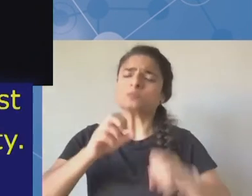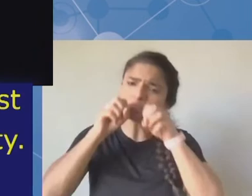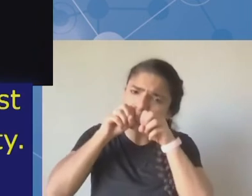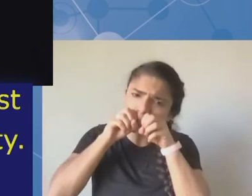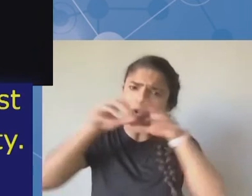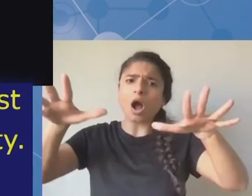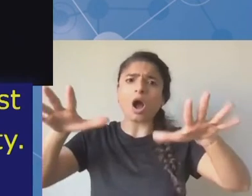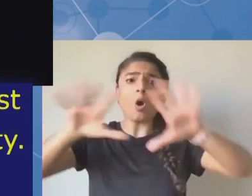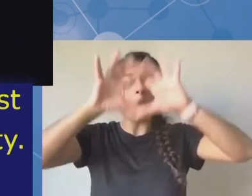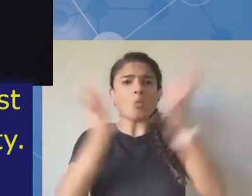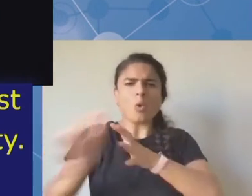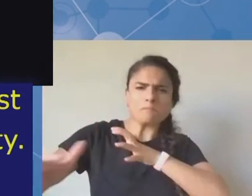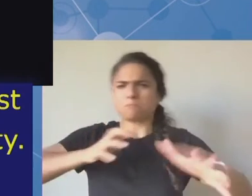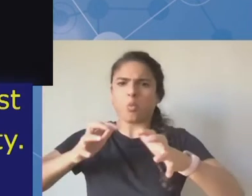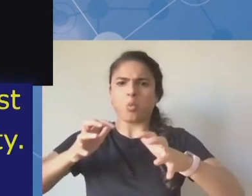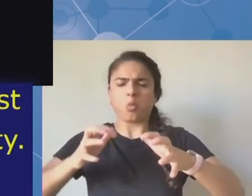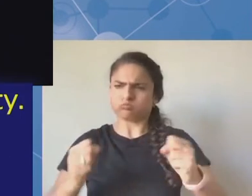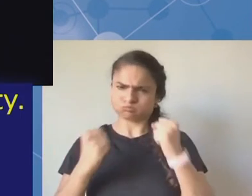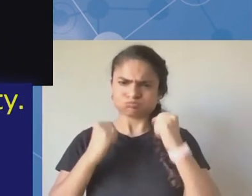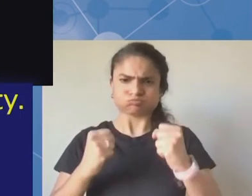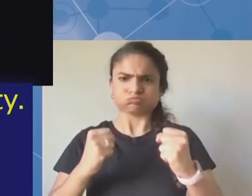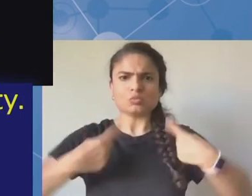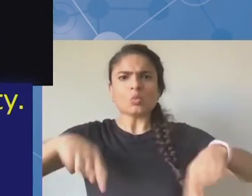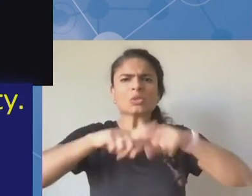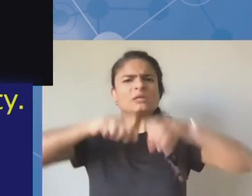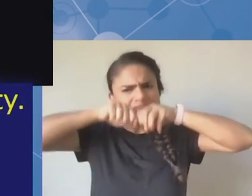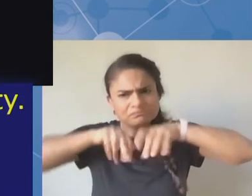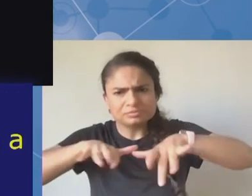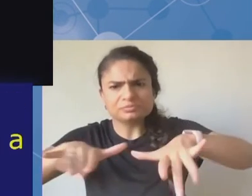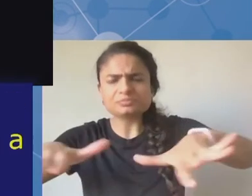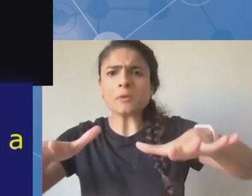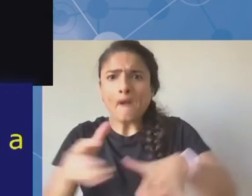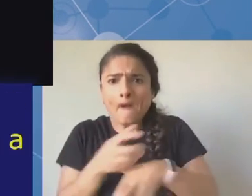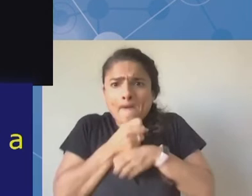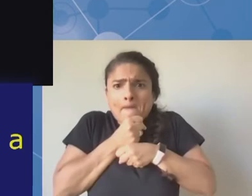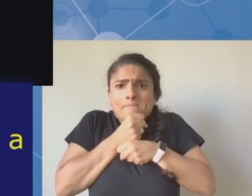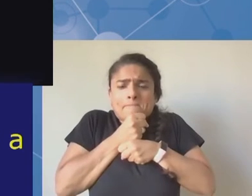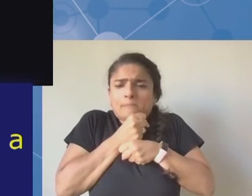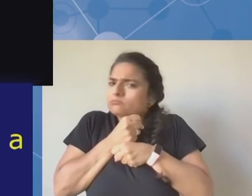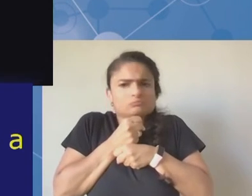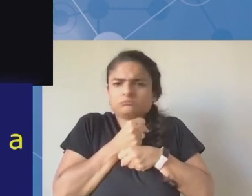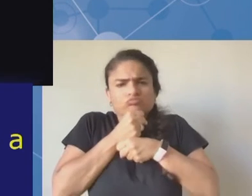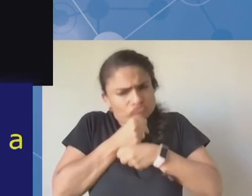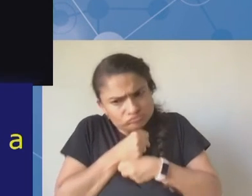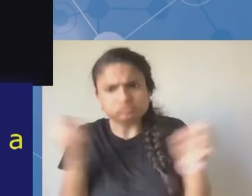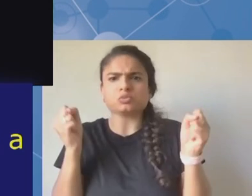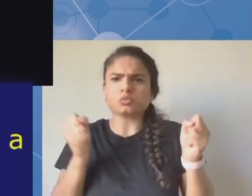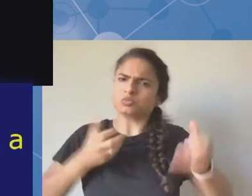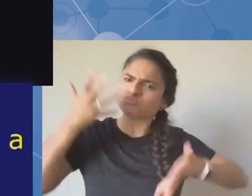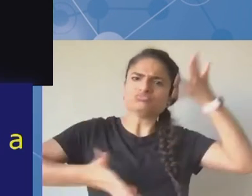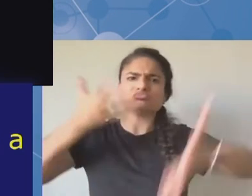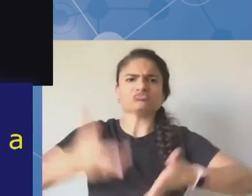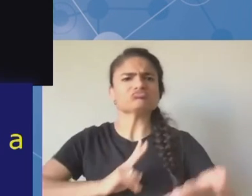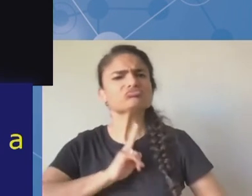сам свидетель того, что интернет имеет огромную силу. Я, можно